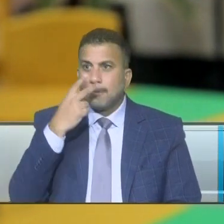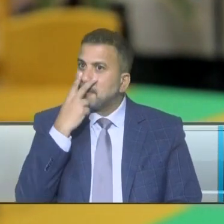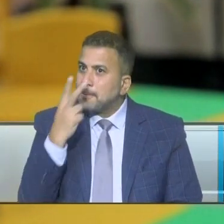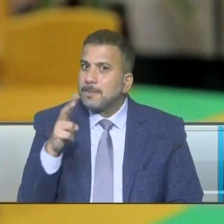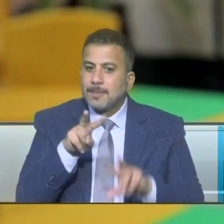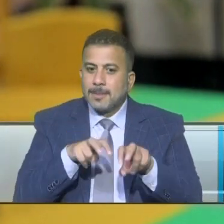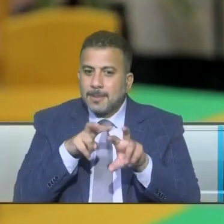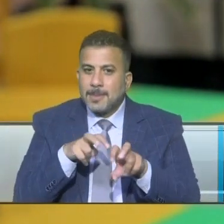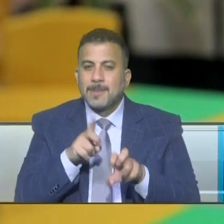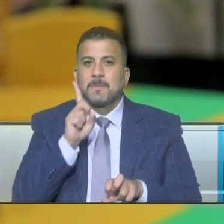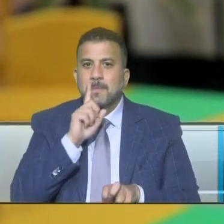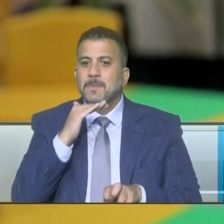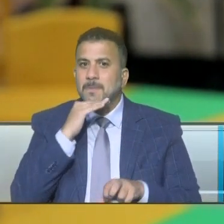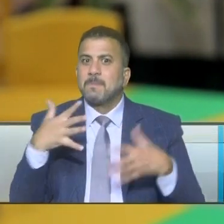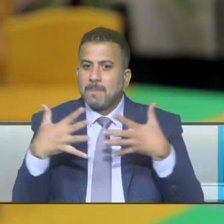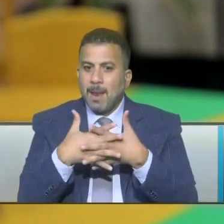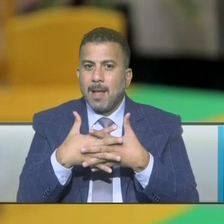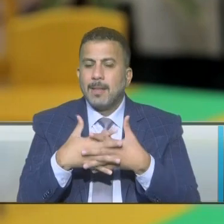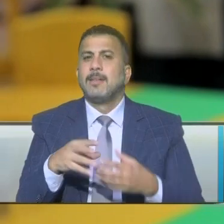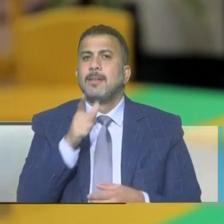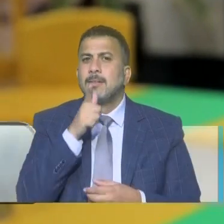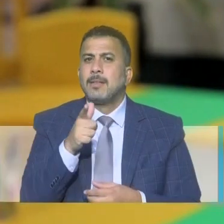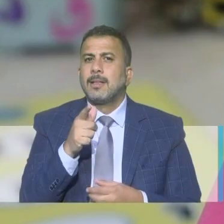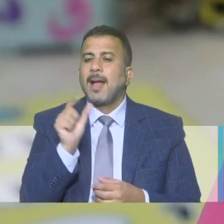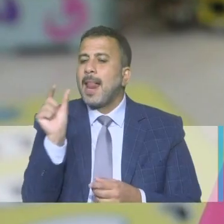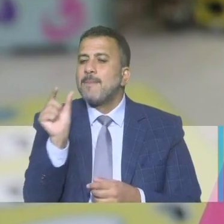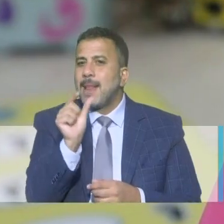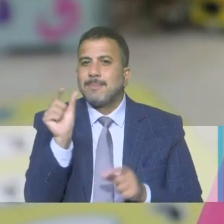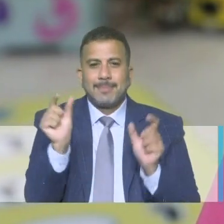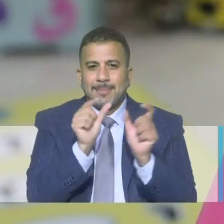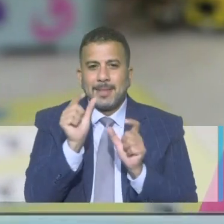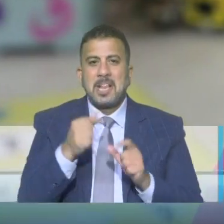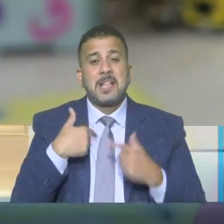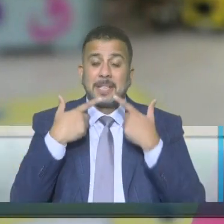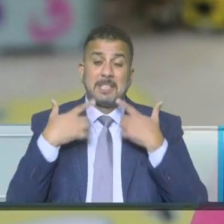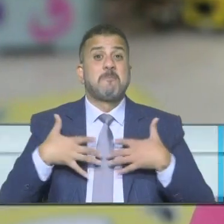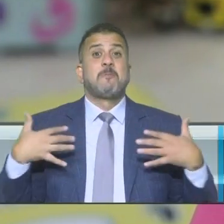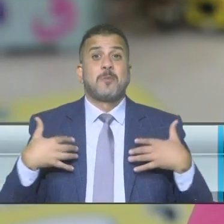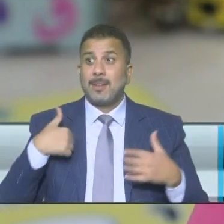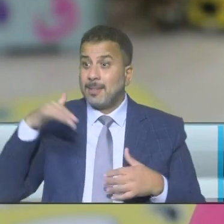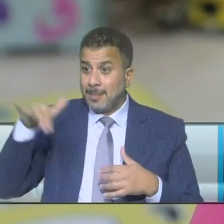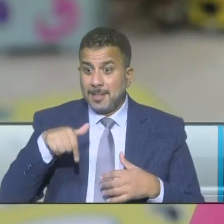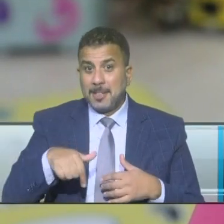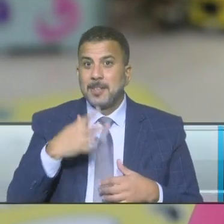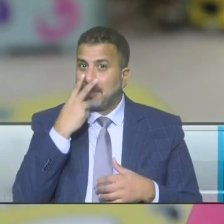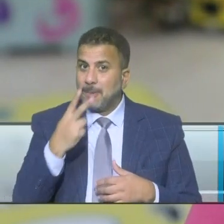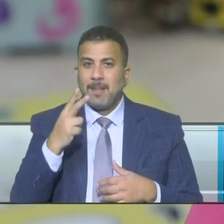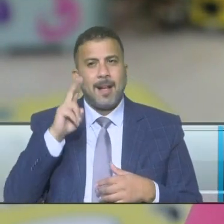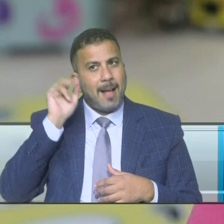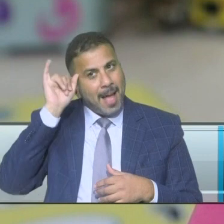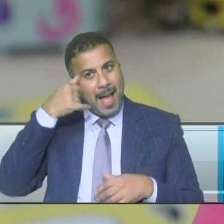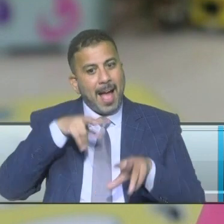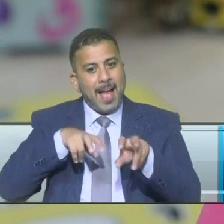ولونا ولعبت الكلمات المتقاطعة. أنا استمتعت واجد بهذا المكان وشفنا